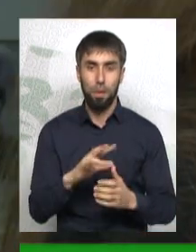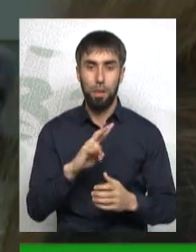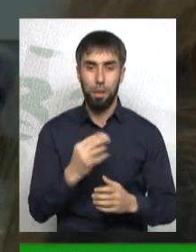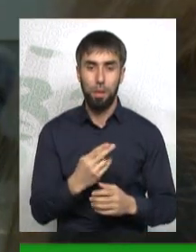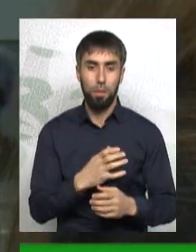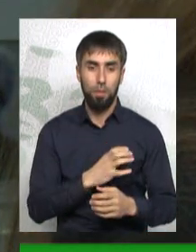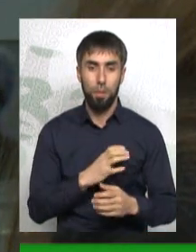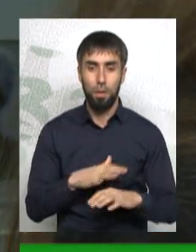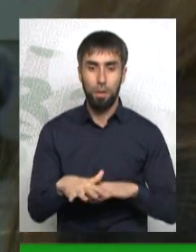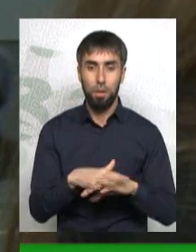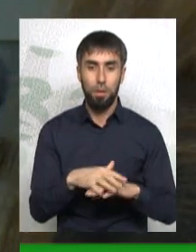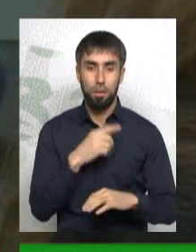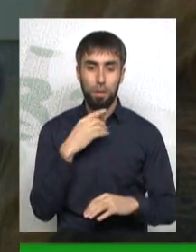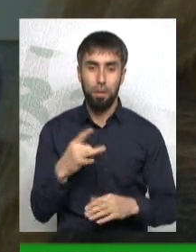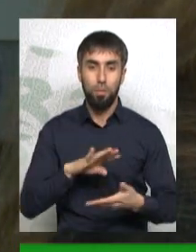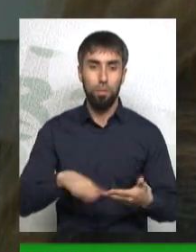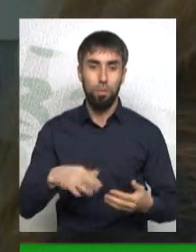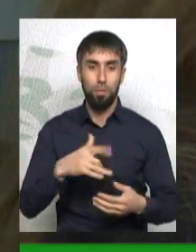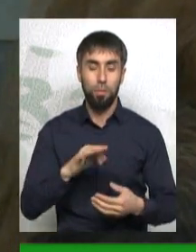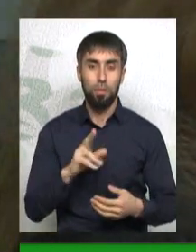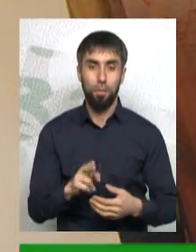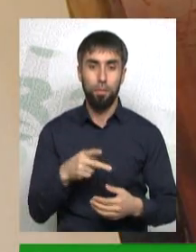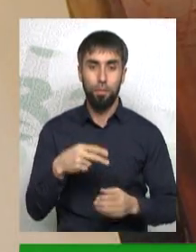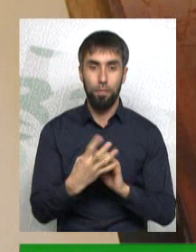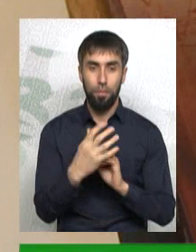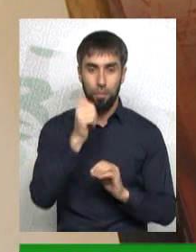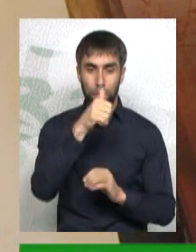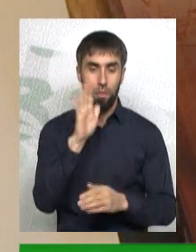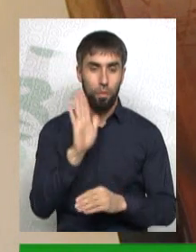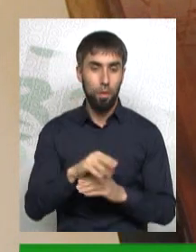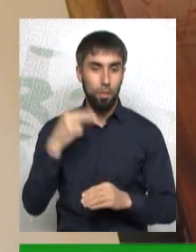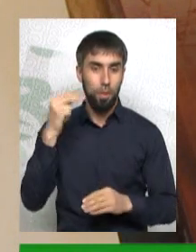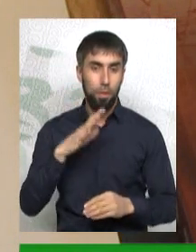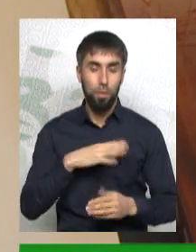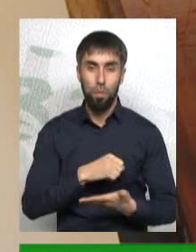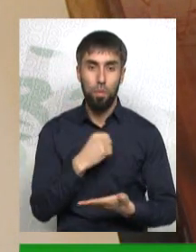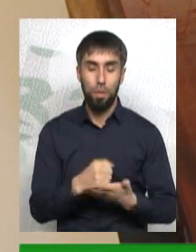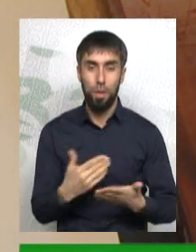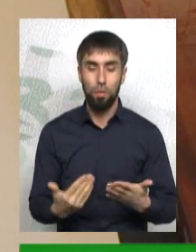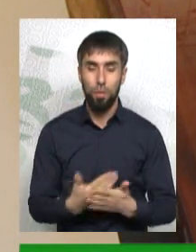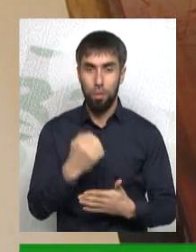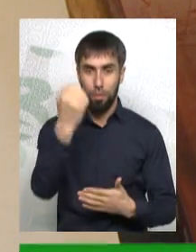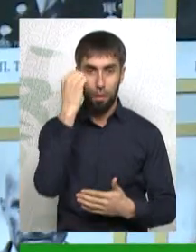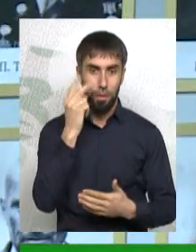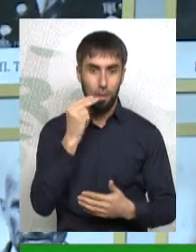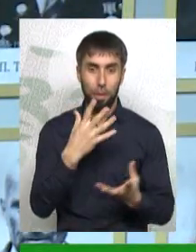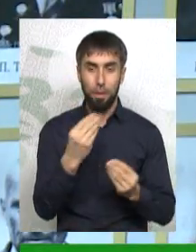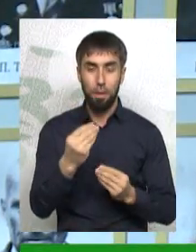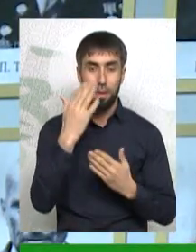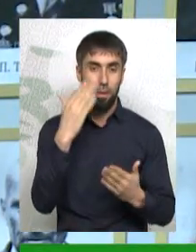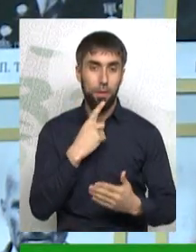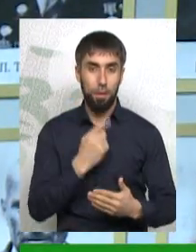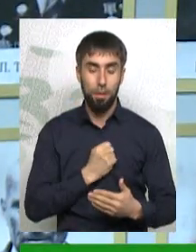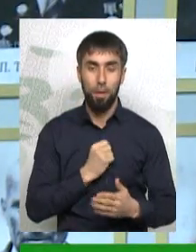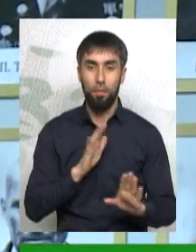национальное богатство народа республики. После того, как в 2014 году указом президента была утверждена новая памятная дата – День неизвестного